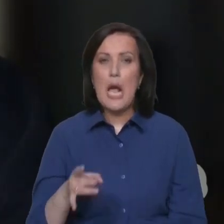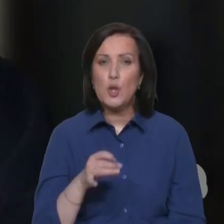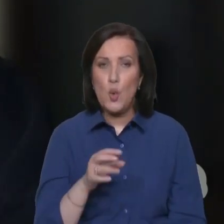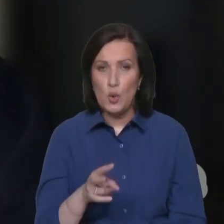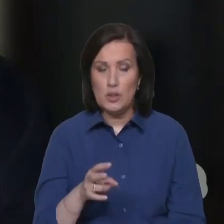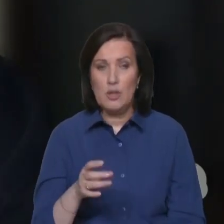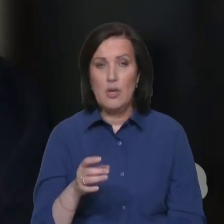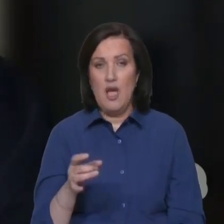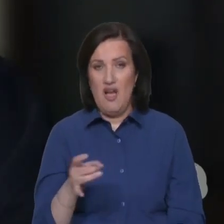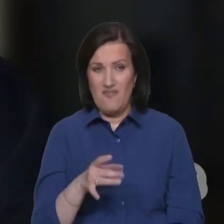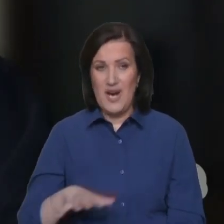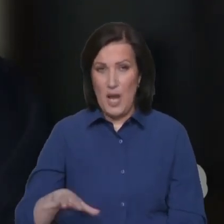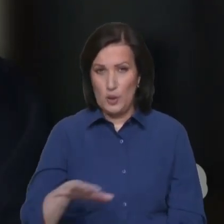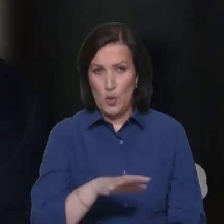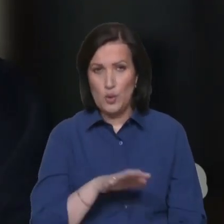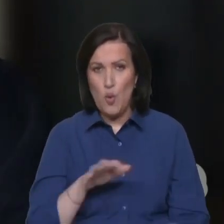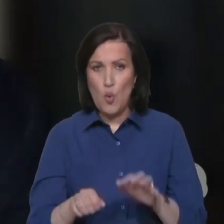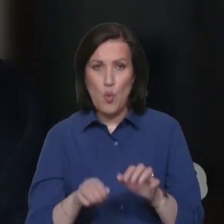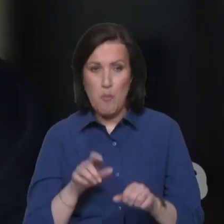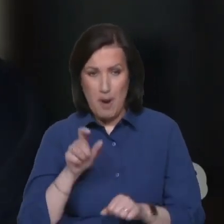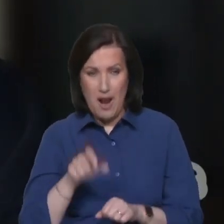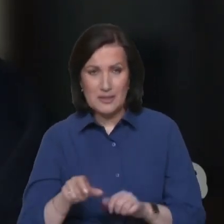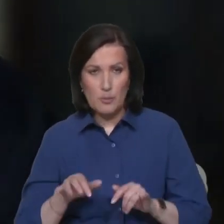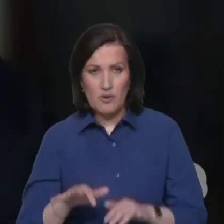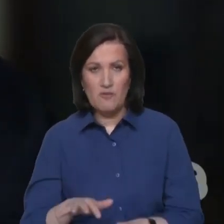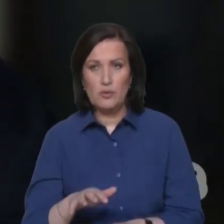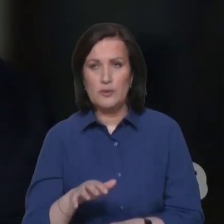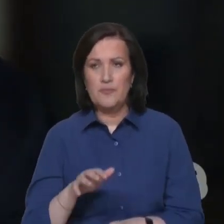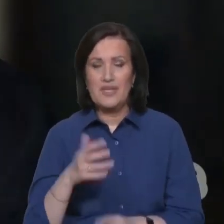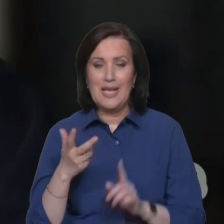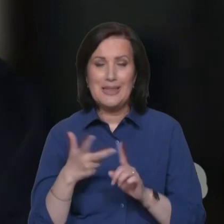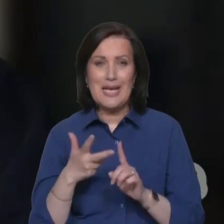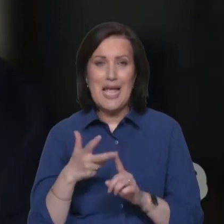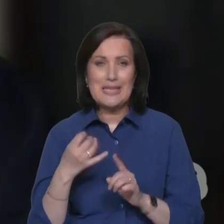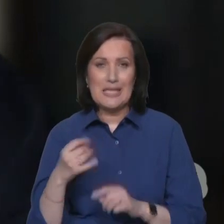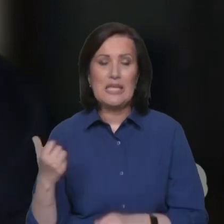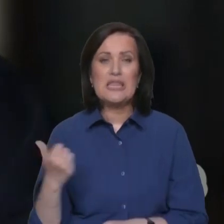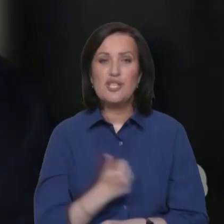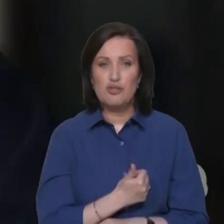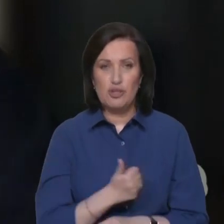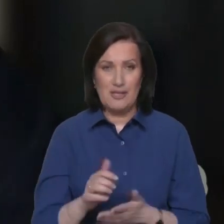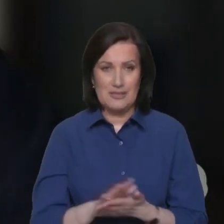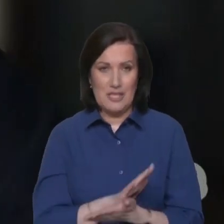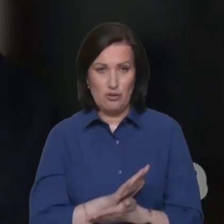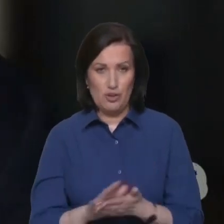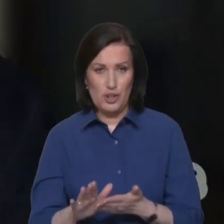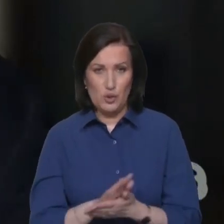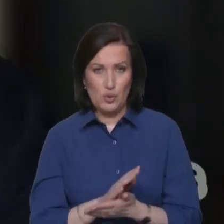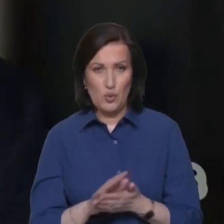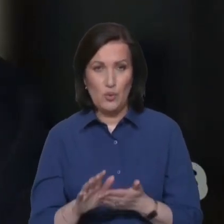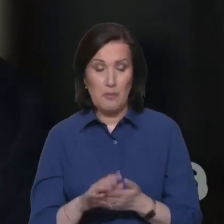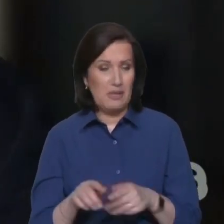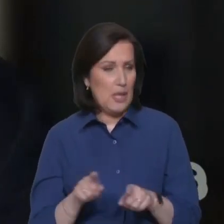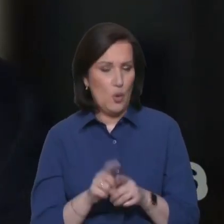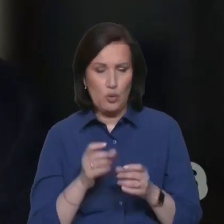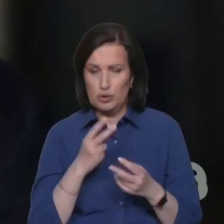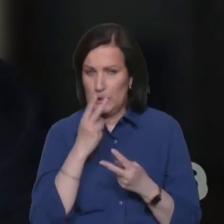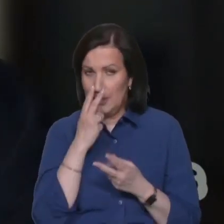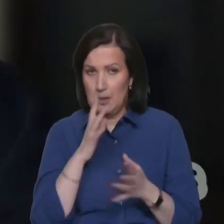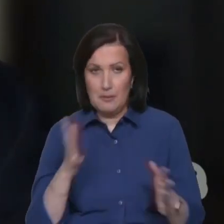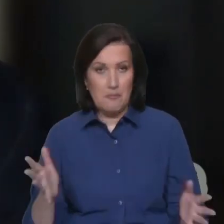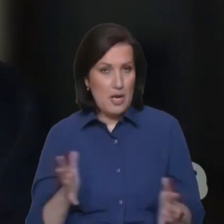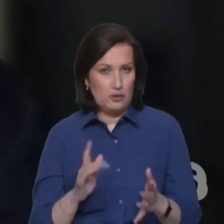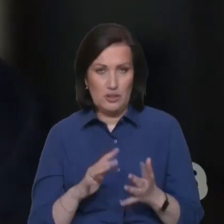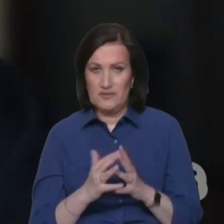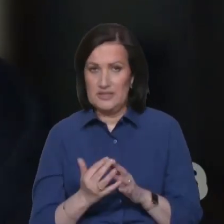В Маріупольському районі окупанти проводять третій тиждень зачистку. Зачистку такого рівня ми ще не бачили, принаймні, в